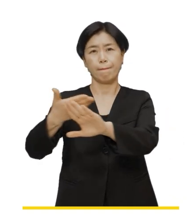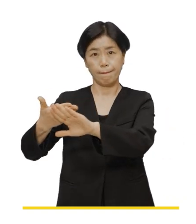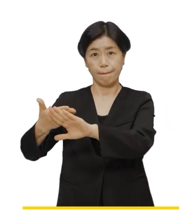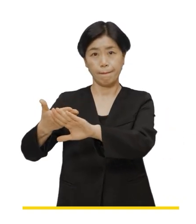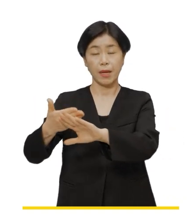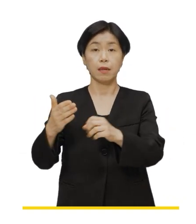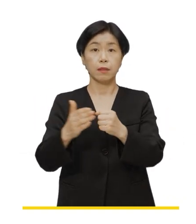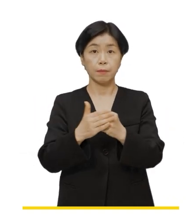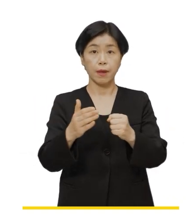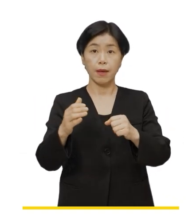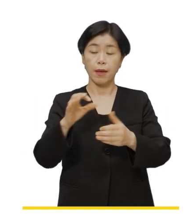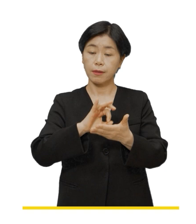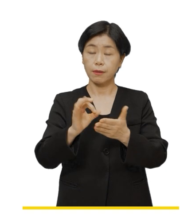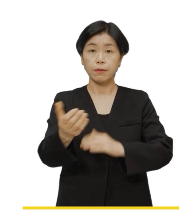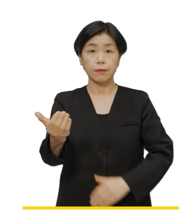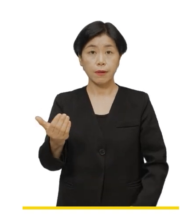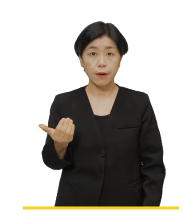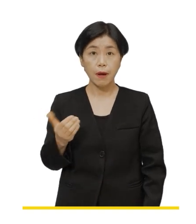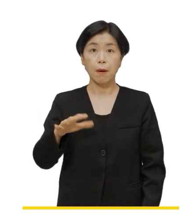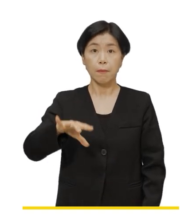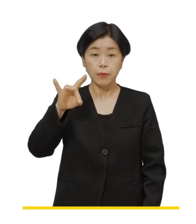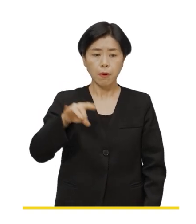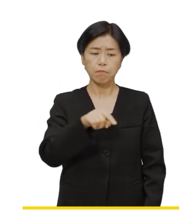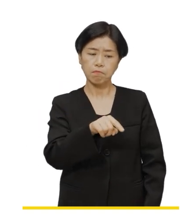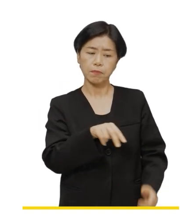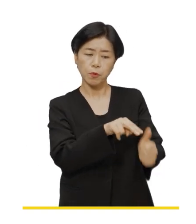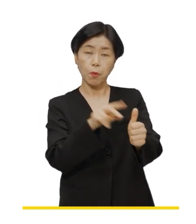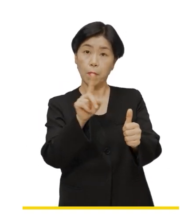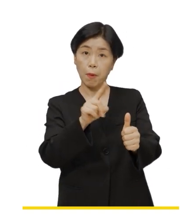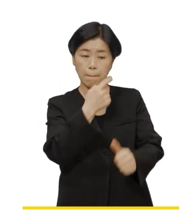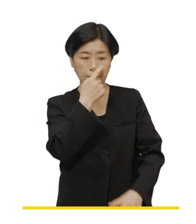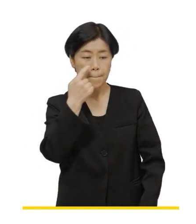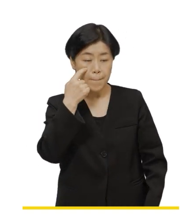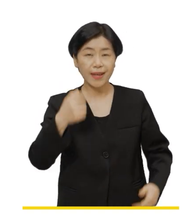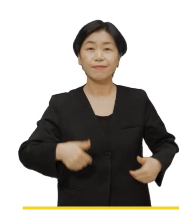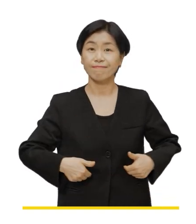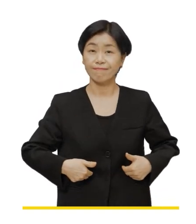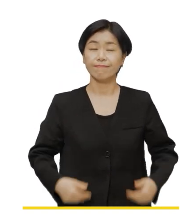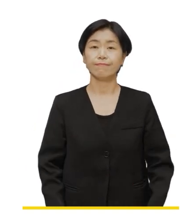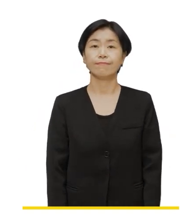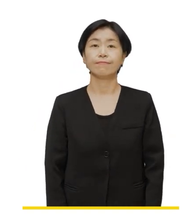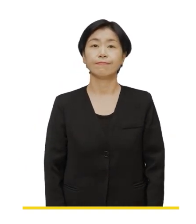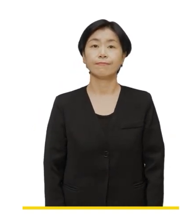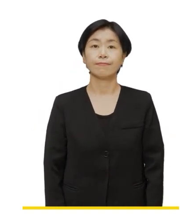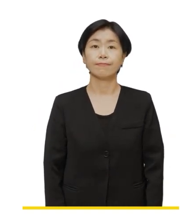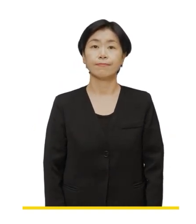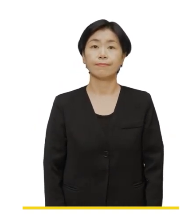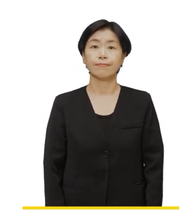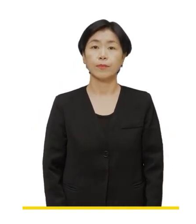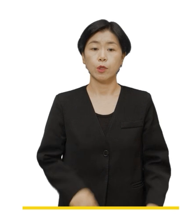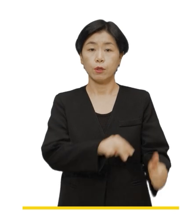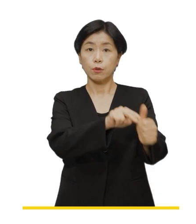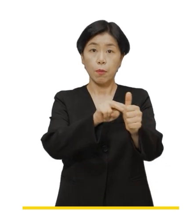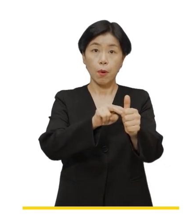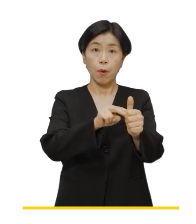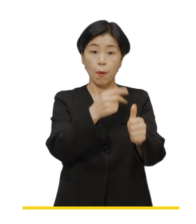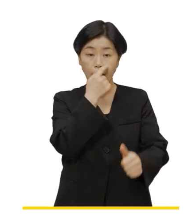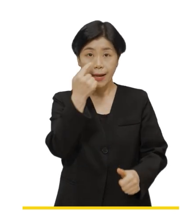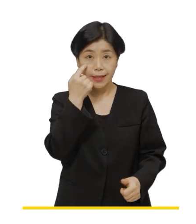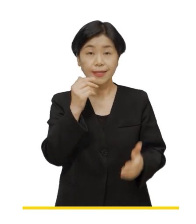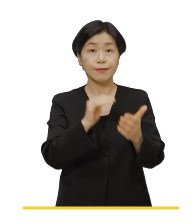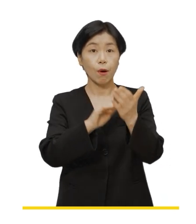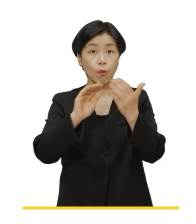달라서 사용하기 전에 먼저 안전정보를 확인하는 것이 좋아요. 안전정보를